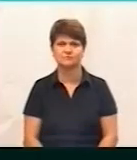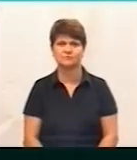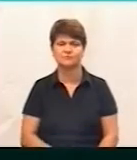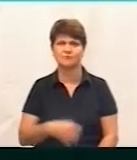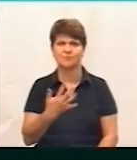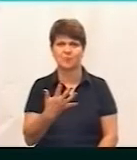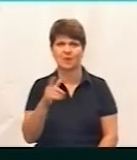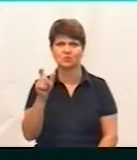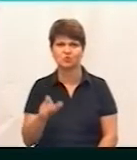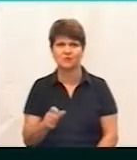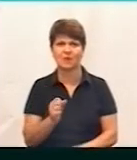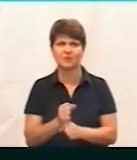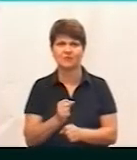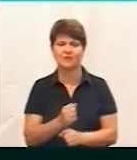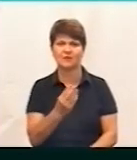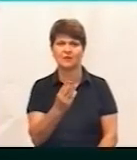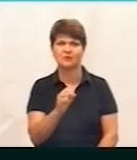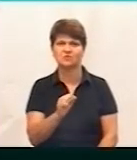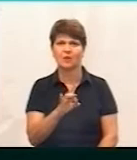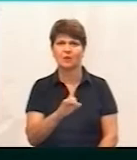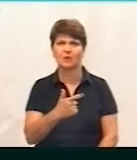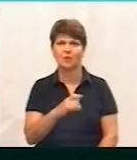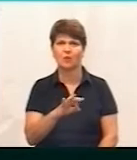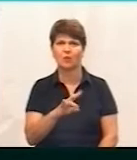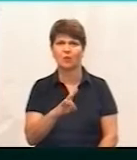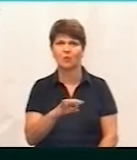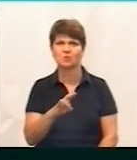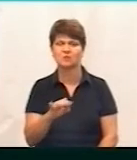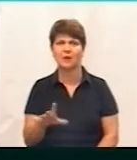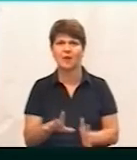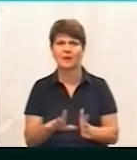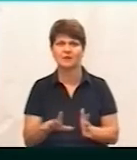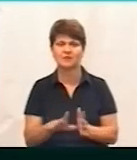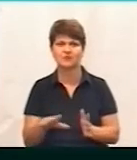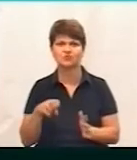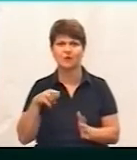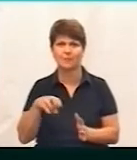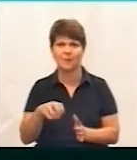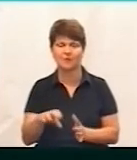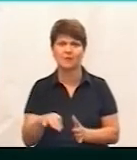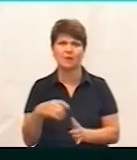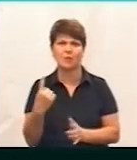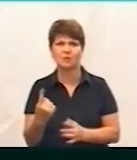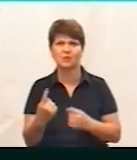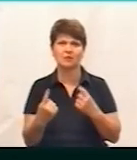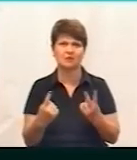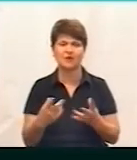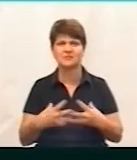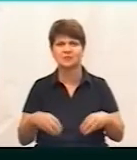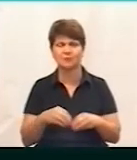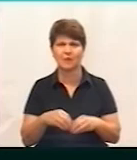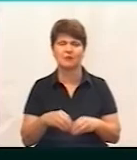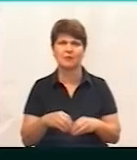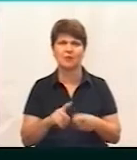5 чоловік, там працівники Шаргородських електричних мереж. А так всі більш там один, там два, там сімейні контакти. В